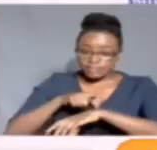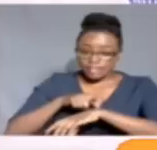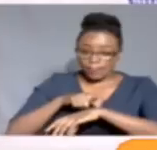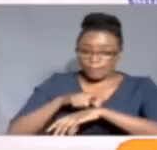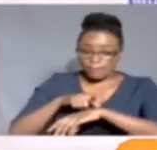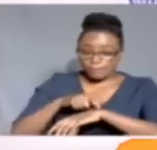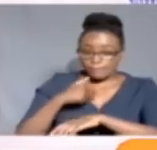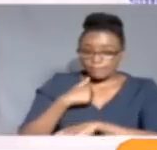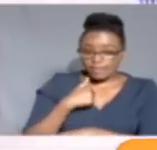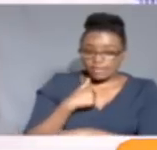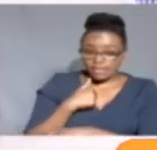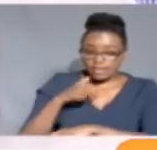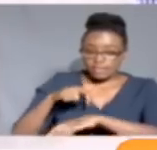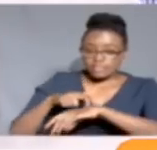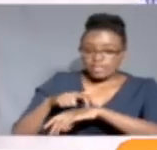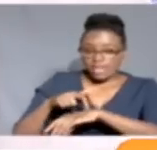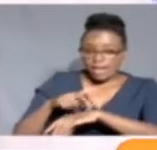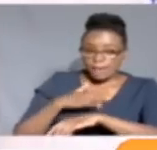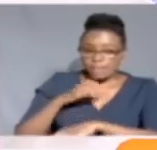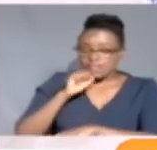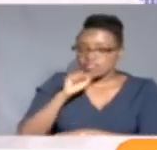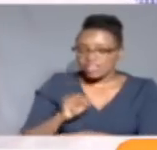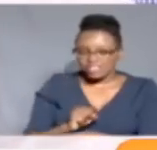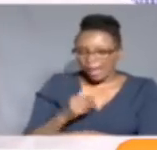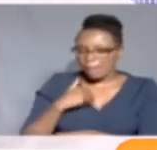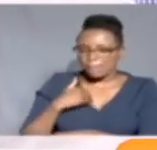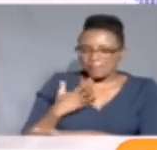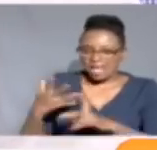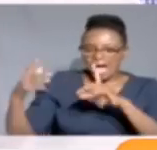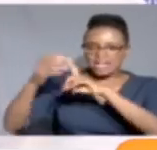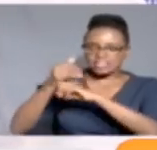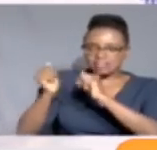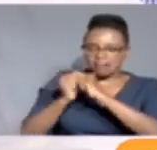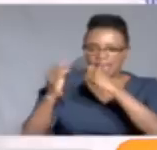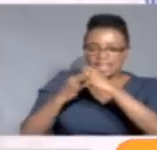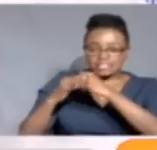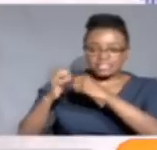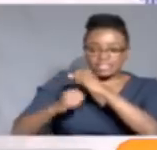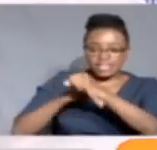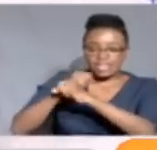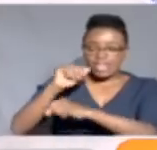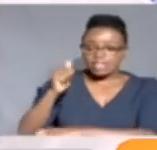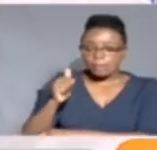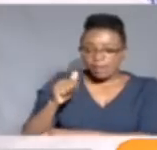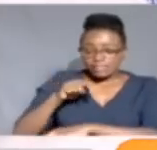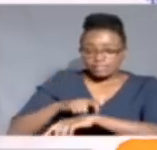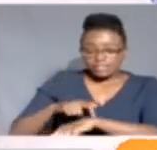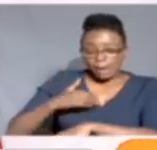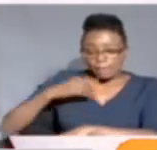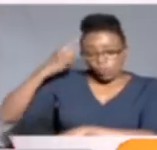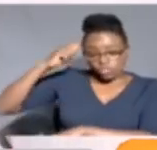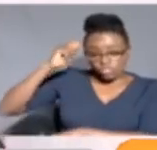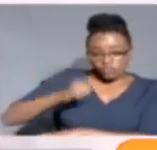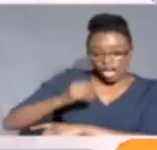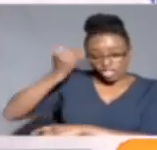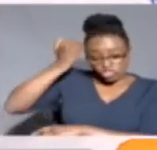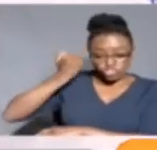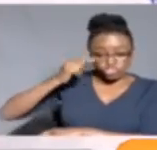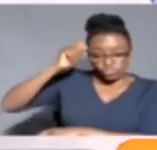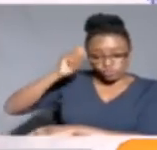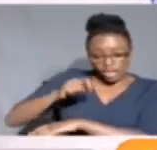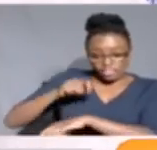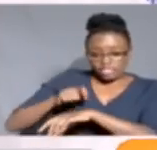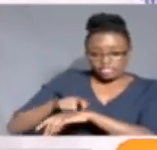Wakati wangu wa age sikuwa nimefikisha 18. Sasa hukumu kunihukumu, jaji